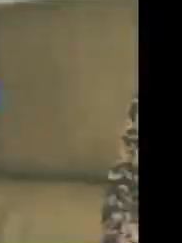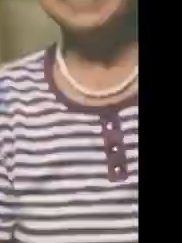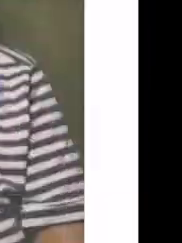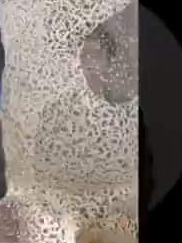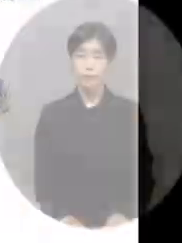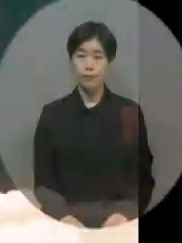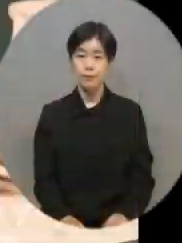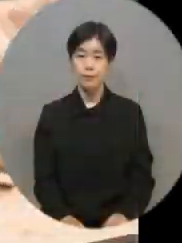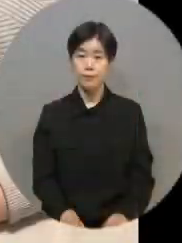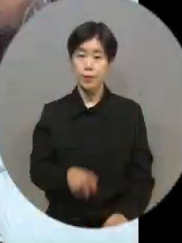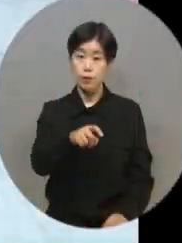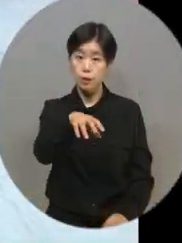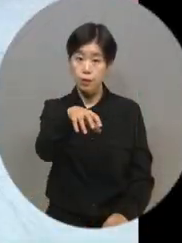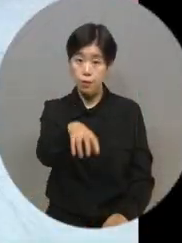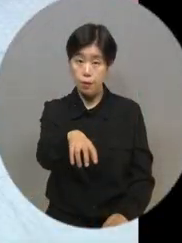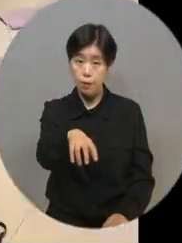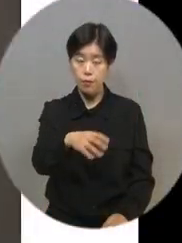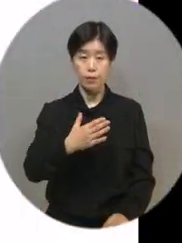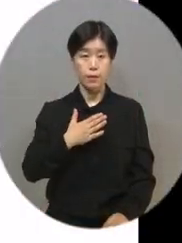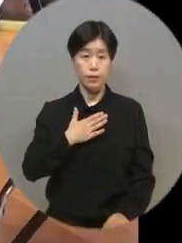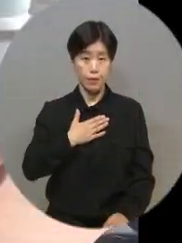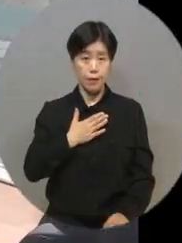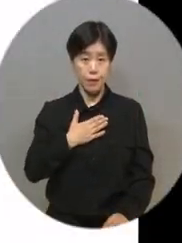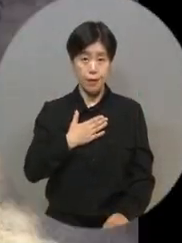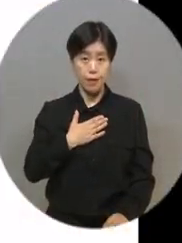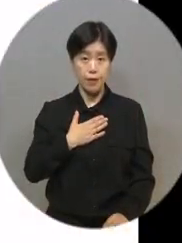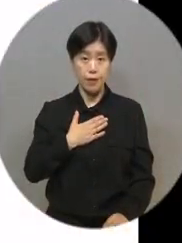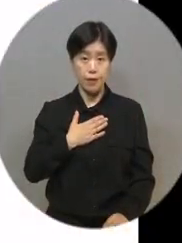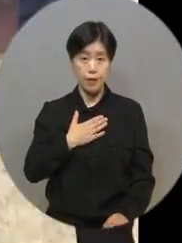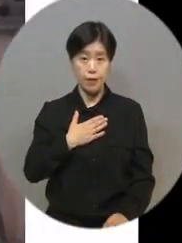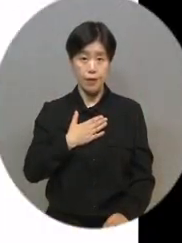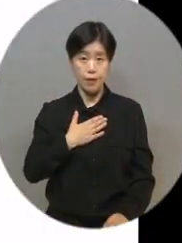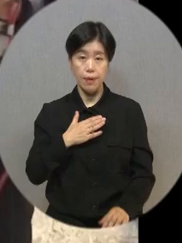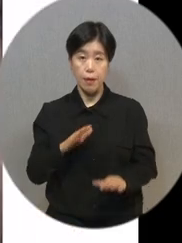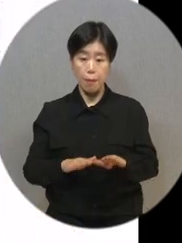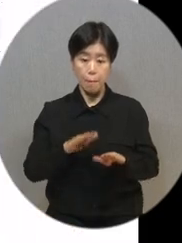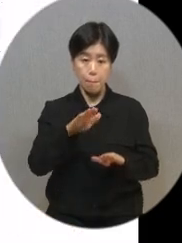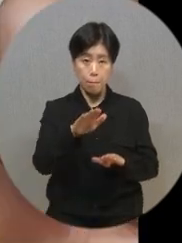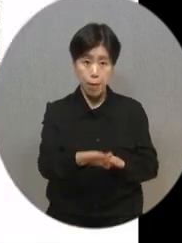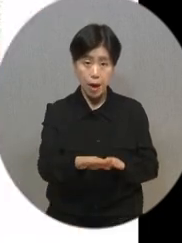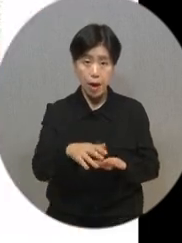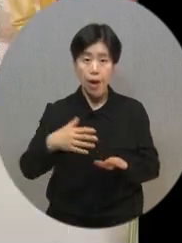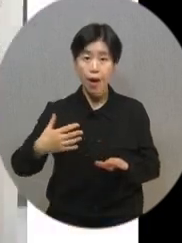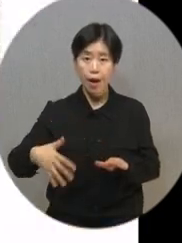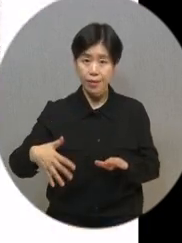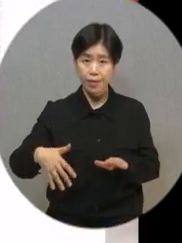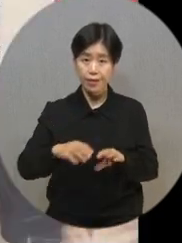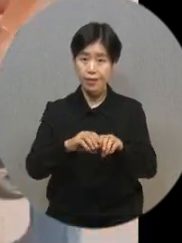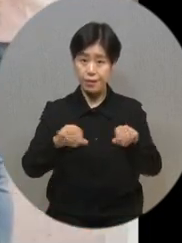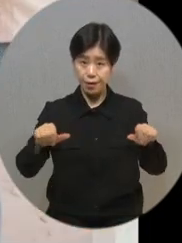이곳은 내가 딛지 못한 땅입니다.